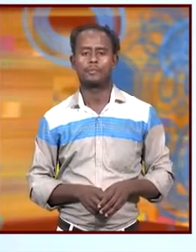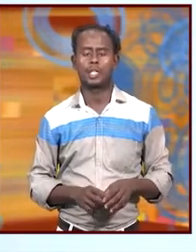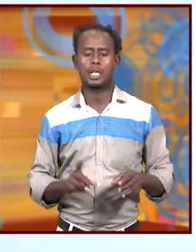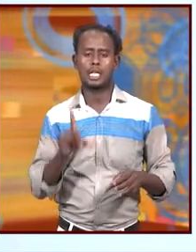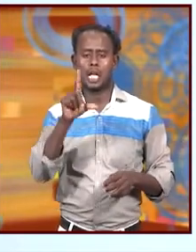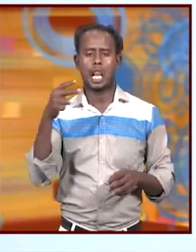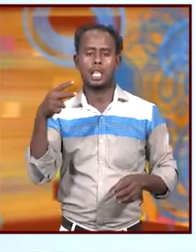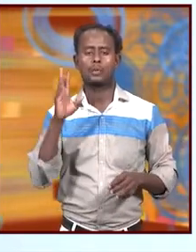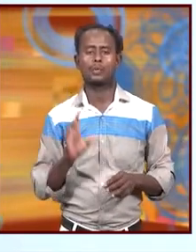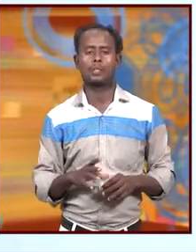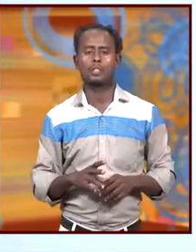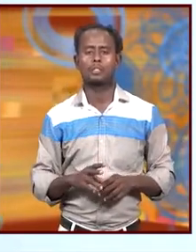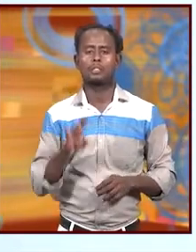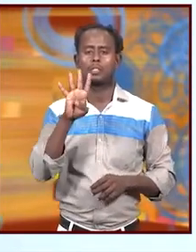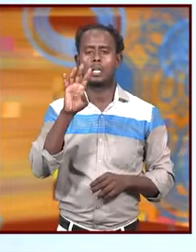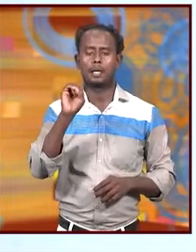L இஸ் ஈக்குவல் டு